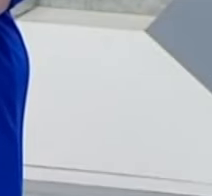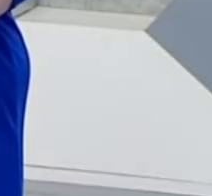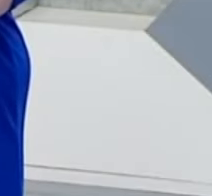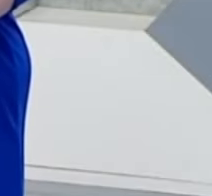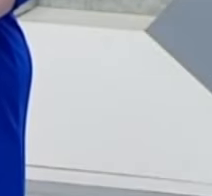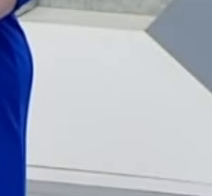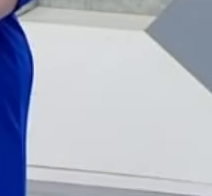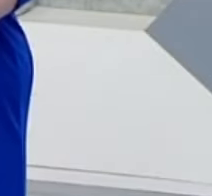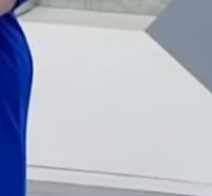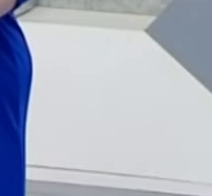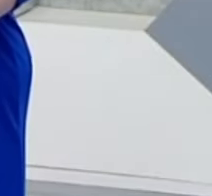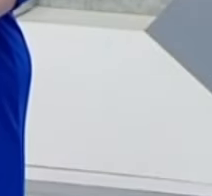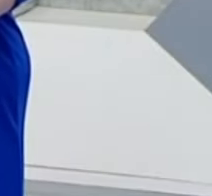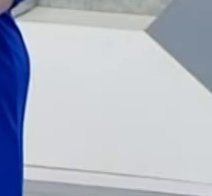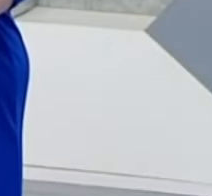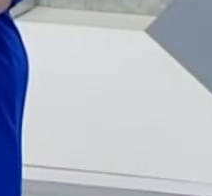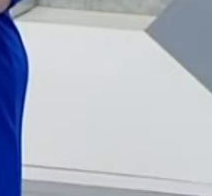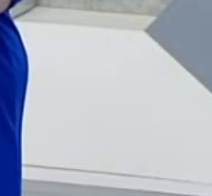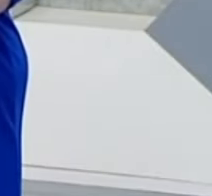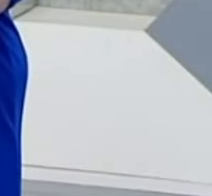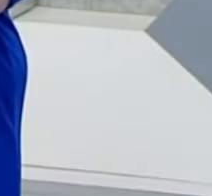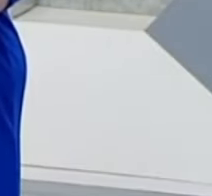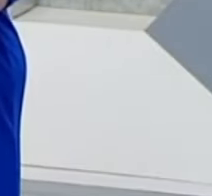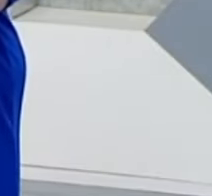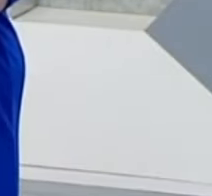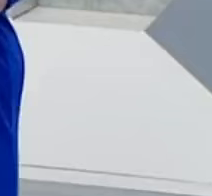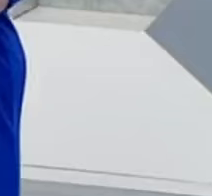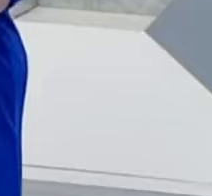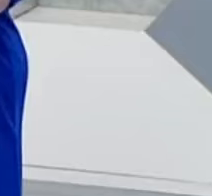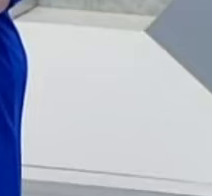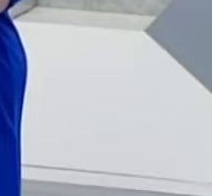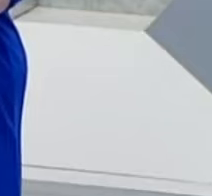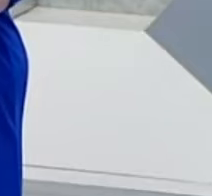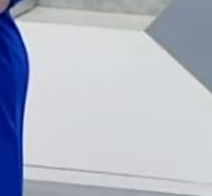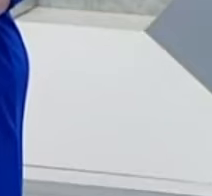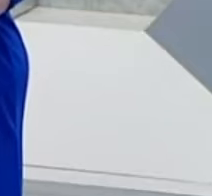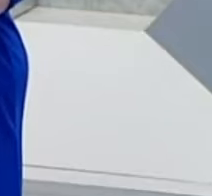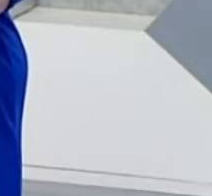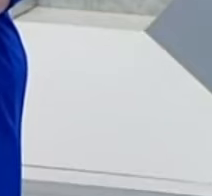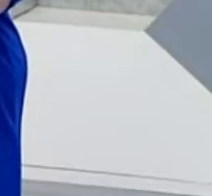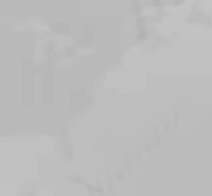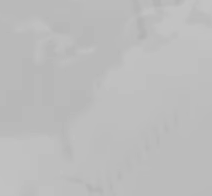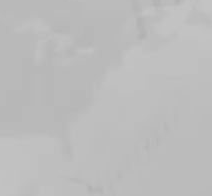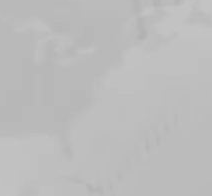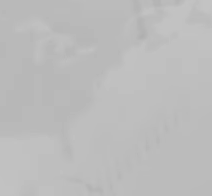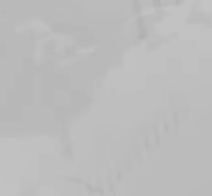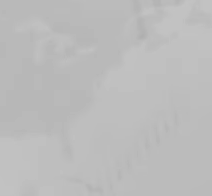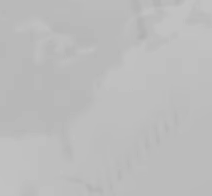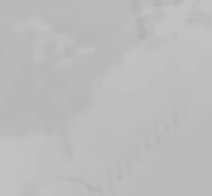GMA Pinoy TV at sa www.gmanews.tv.